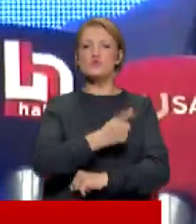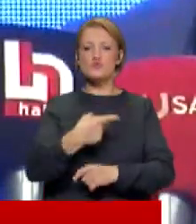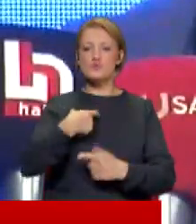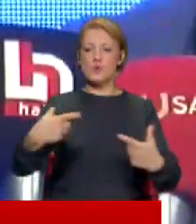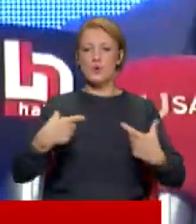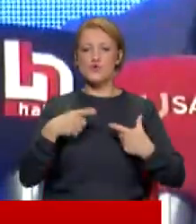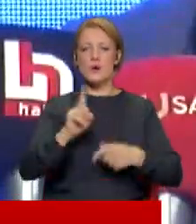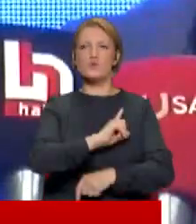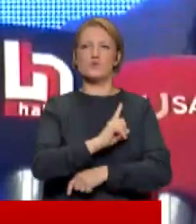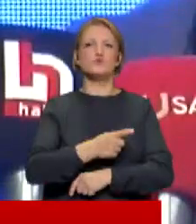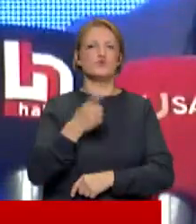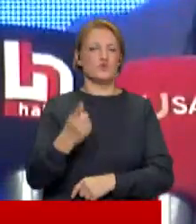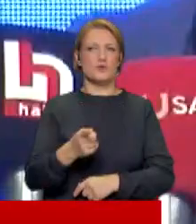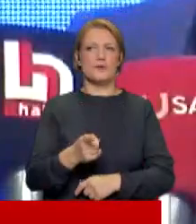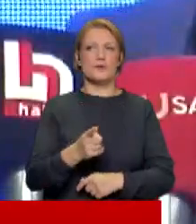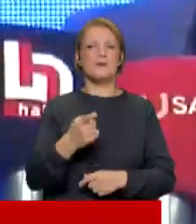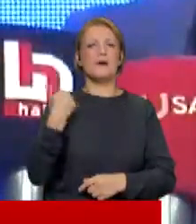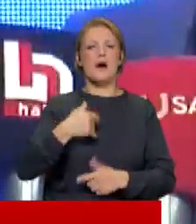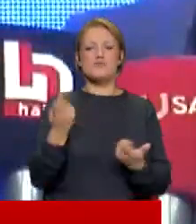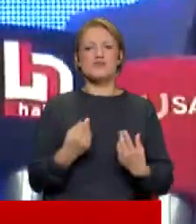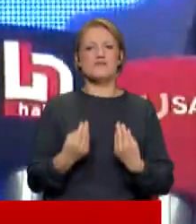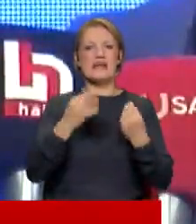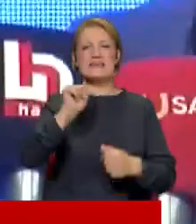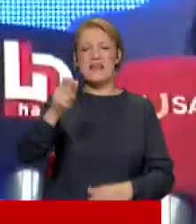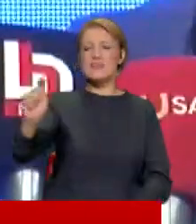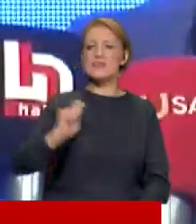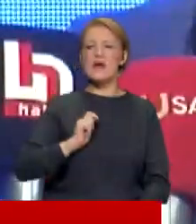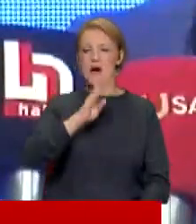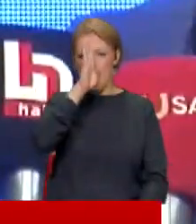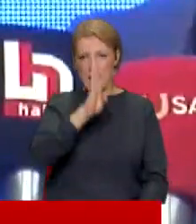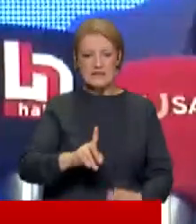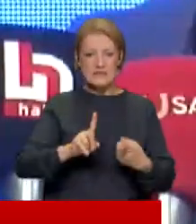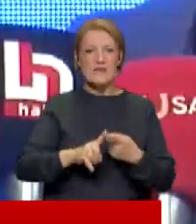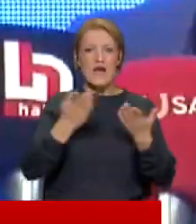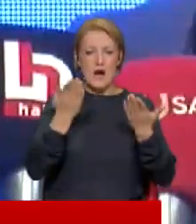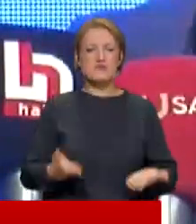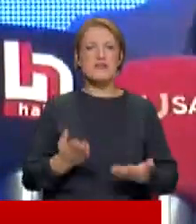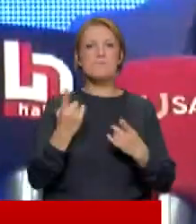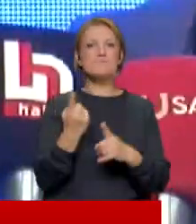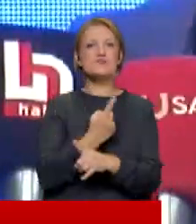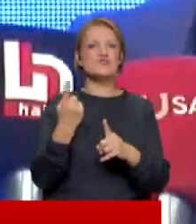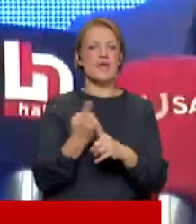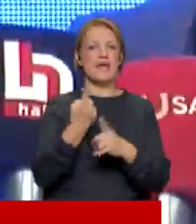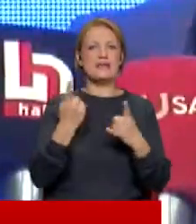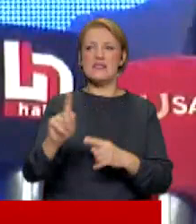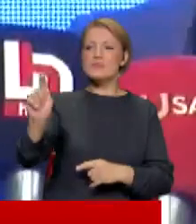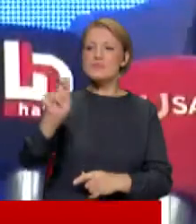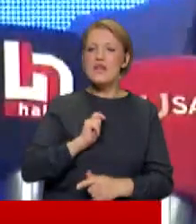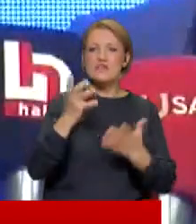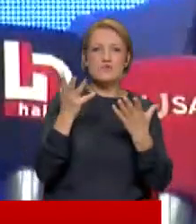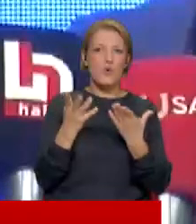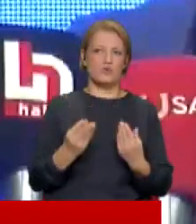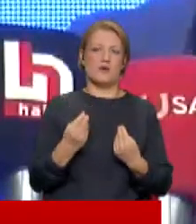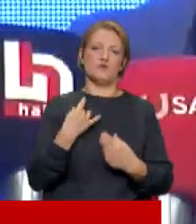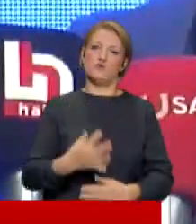güçlü bir enstrümandır kamış verenlerin yarınki teklifinde Adil ve kabul edilebilir bir şekilde teklifte bulunacağını